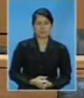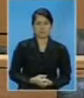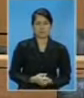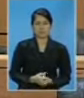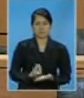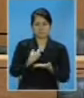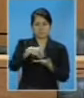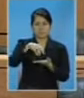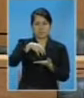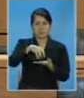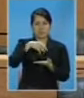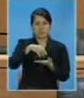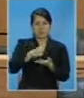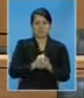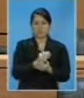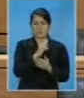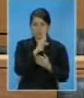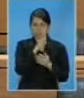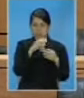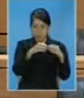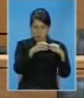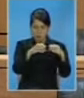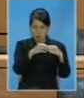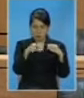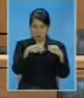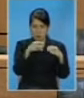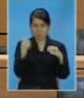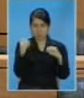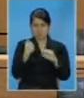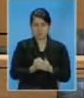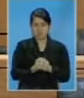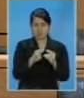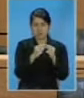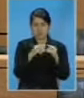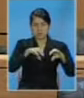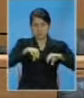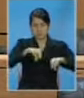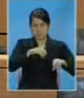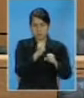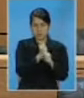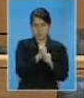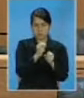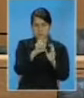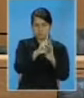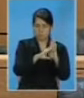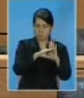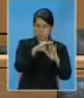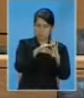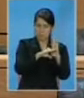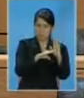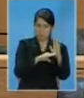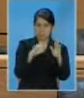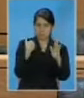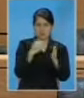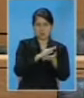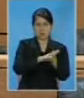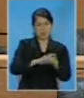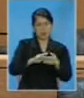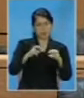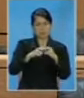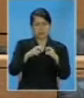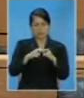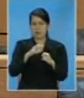ถ้าไม่มีกระบวนการในการจัดซื้อจัดจ้างมีการวางระบบแบบแผนเป็นที่เรียบร้อยมันก็ไม่เป็นที่มาของการทุจ